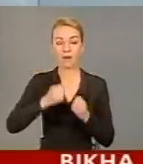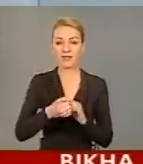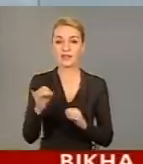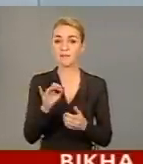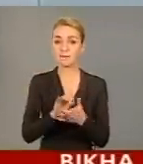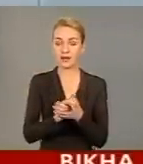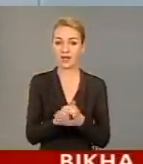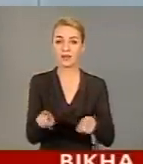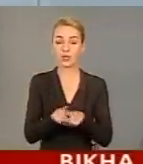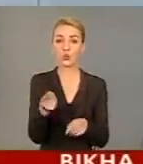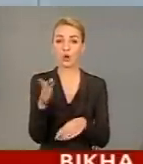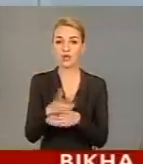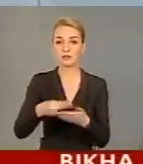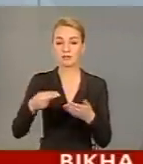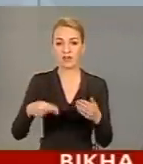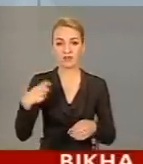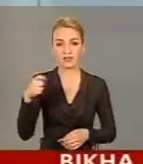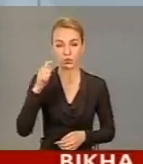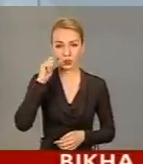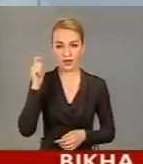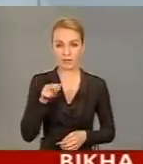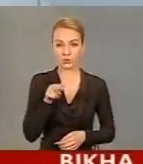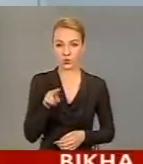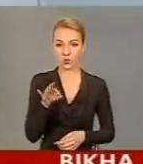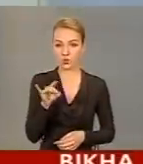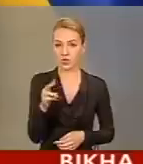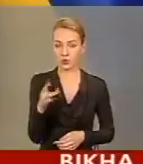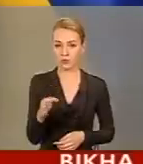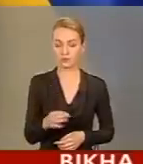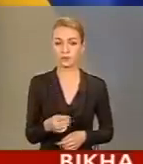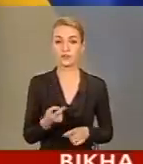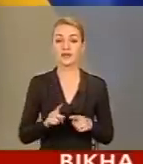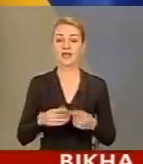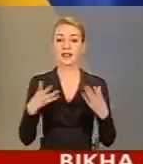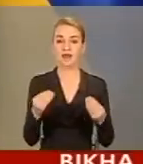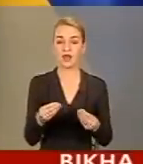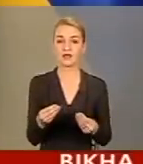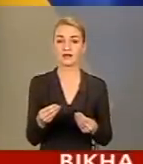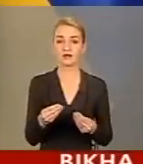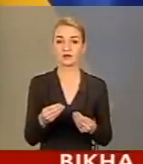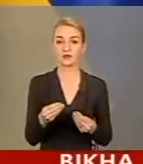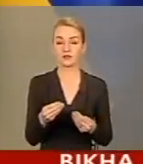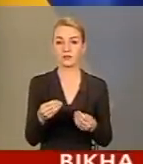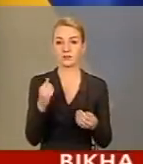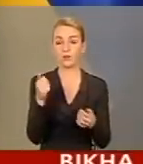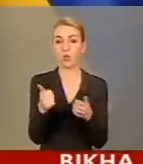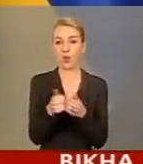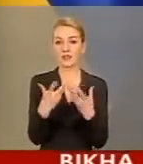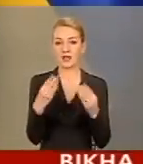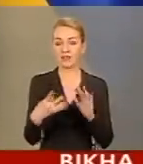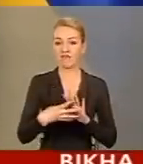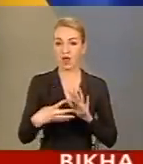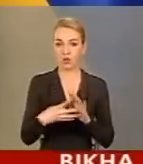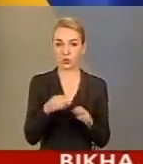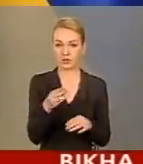примирення. Такий указ підписав президент України Петро Порошенко. Цей день встановлено поряд із днем